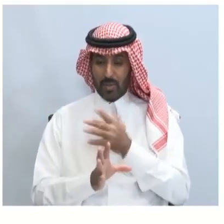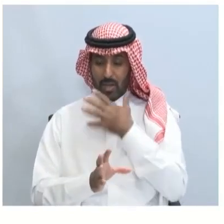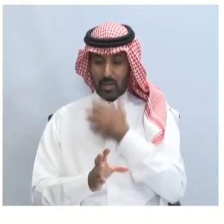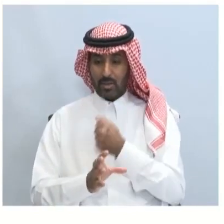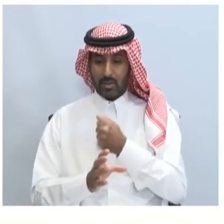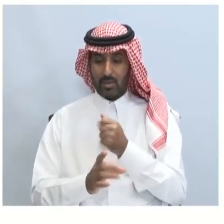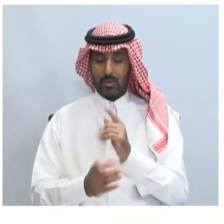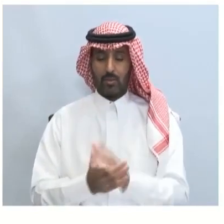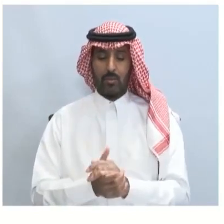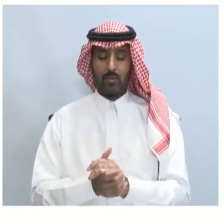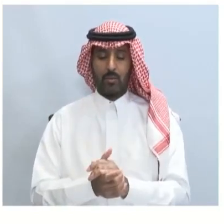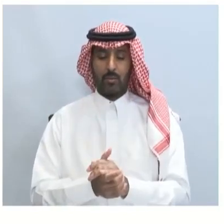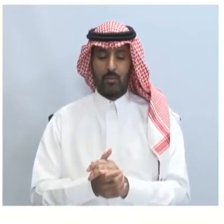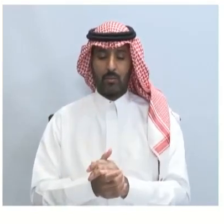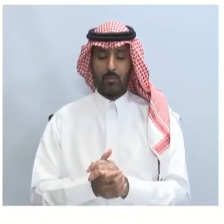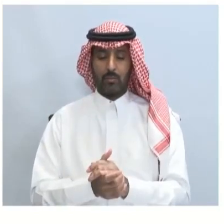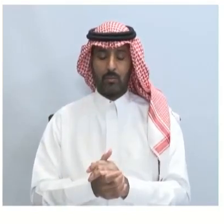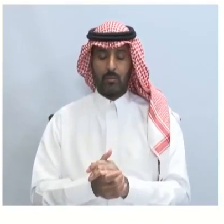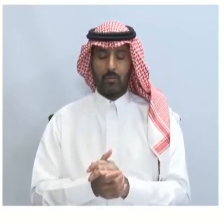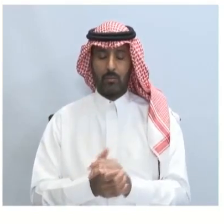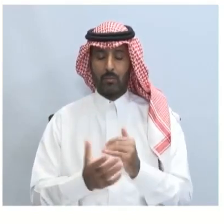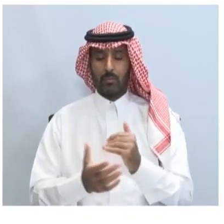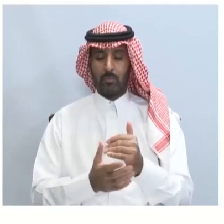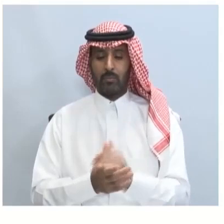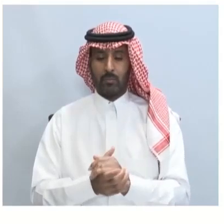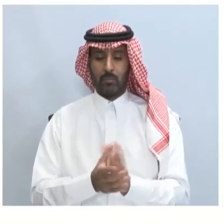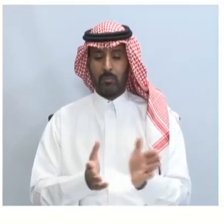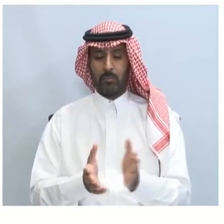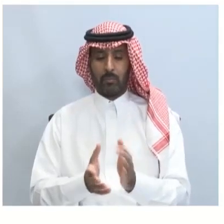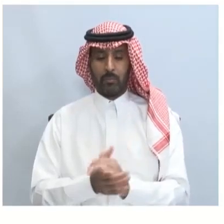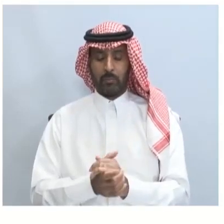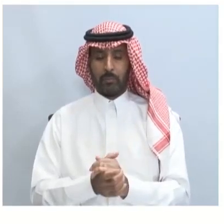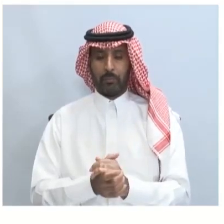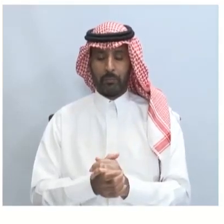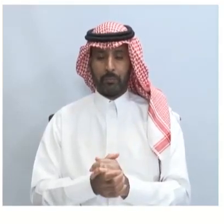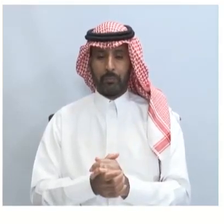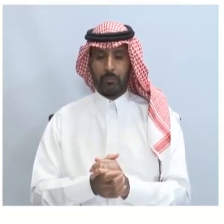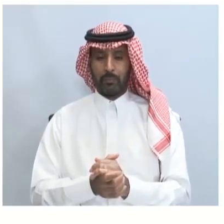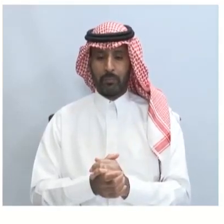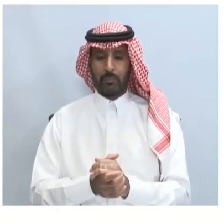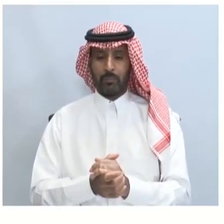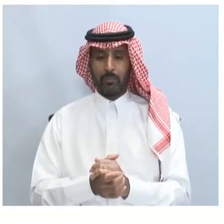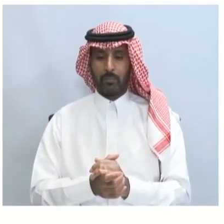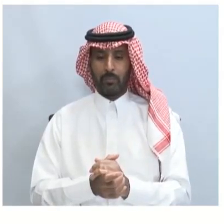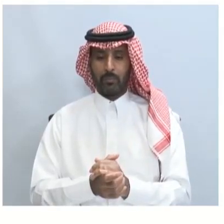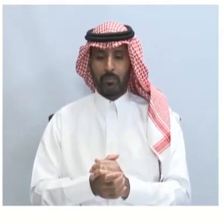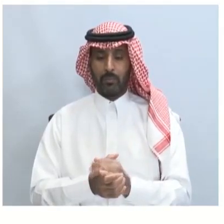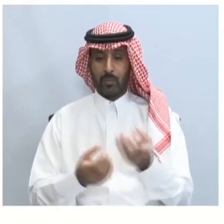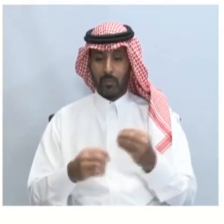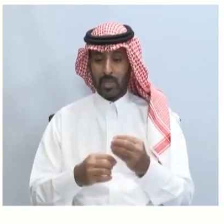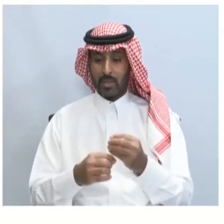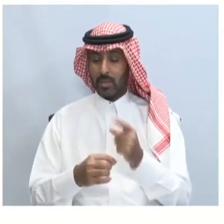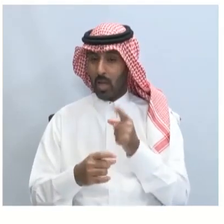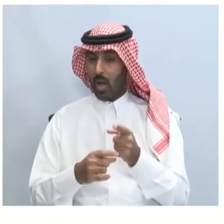عليه وسلم وايضا التزاما بتوجيهات ولاه امرنا اذا للمزيد حول